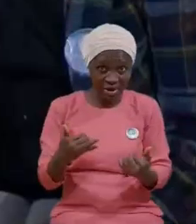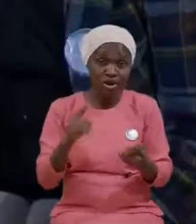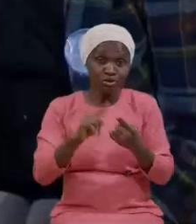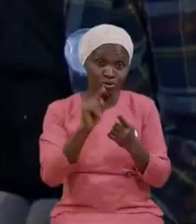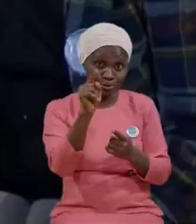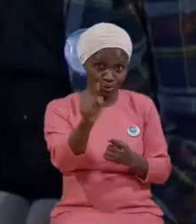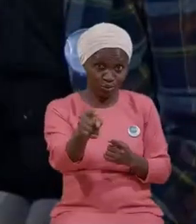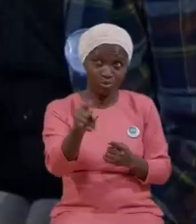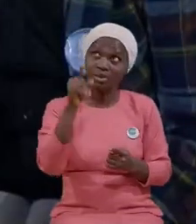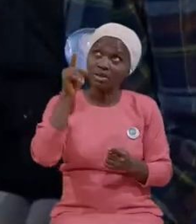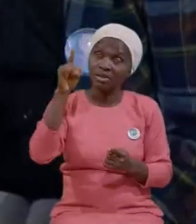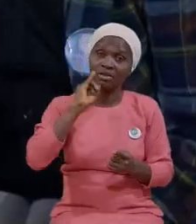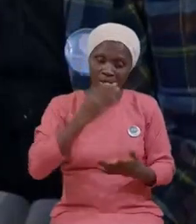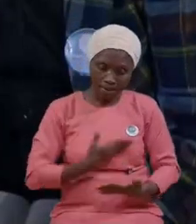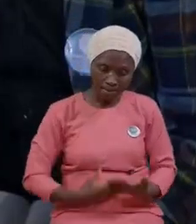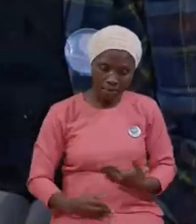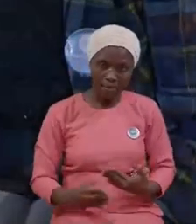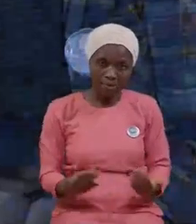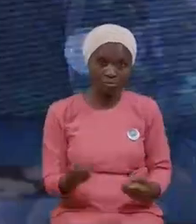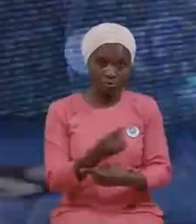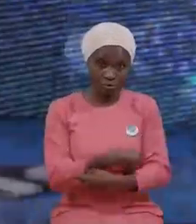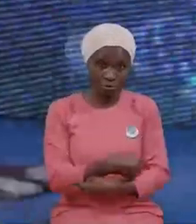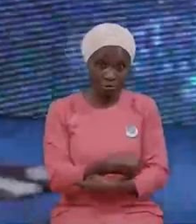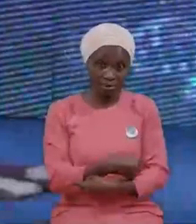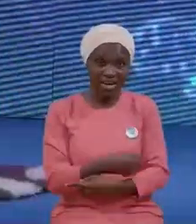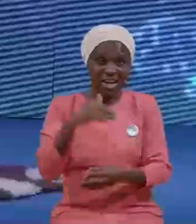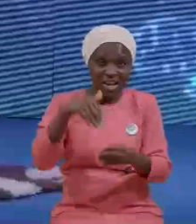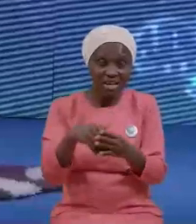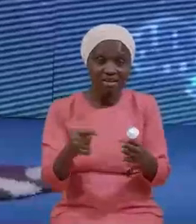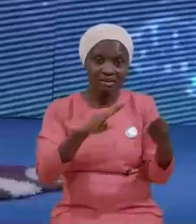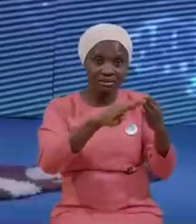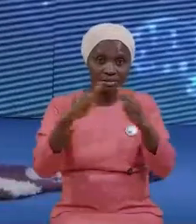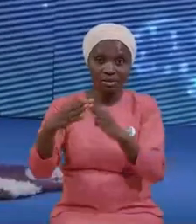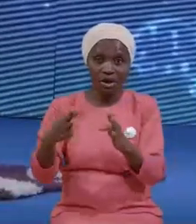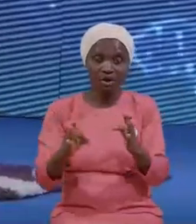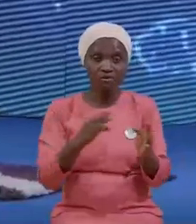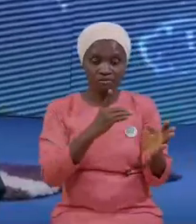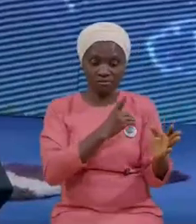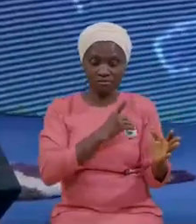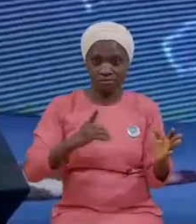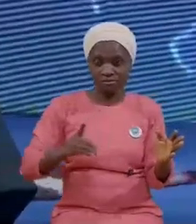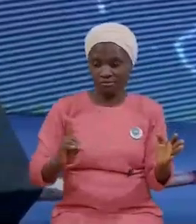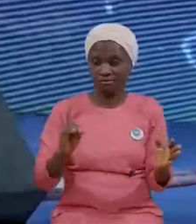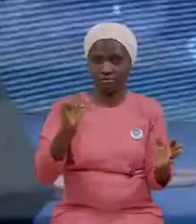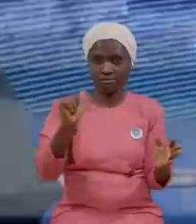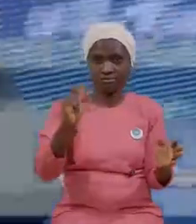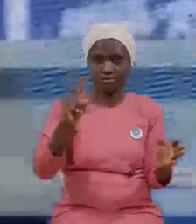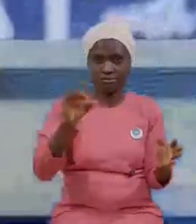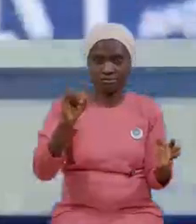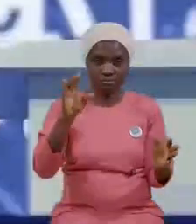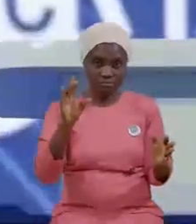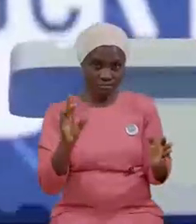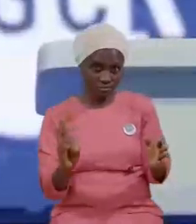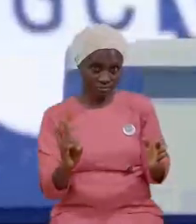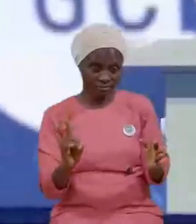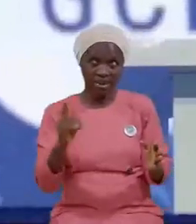Un sauveur est né aujourd'hui dans la ville de David. Le sauveur, qui va